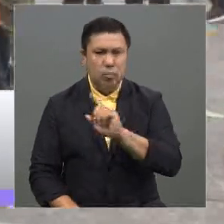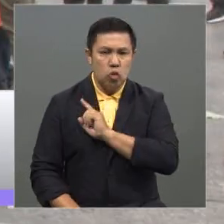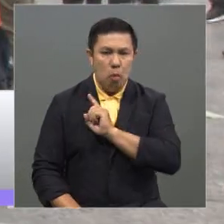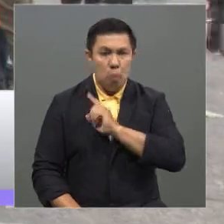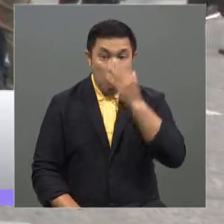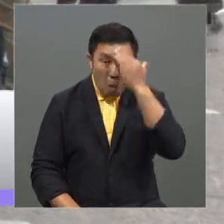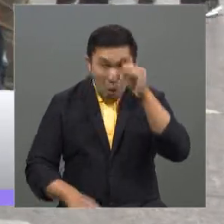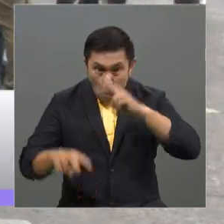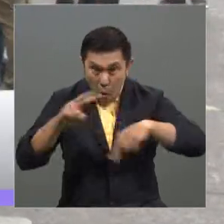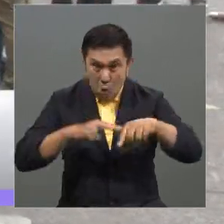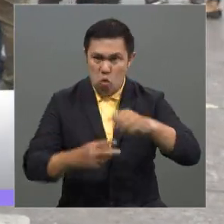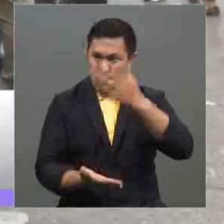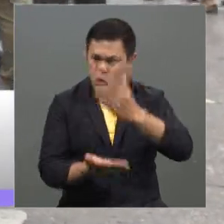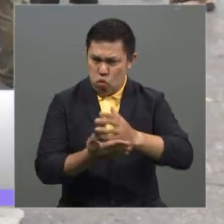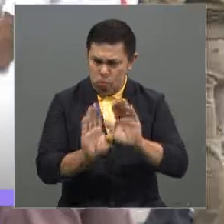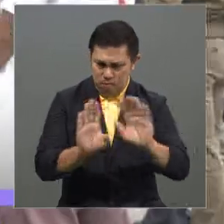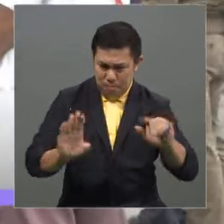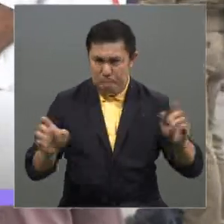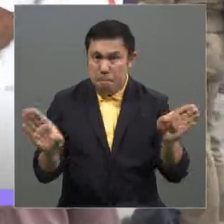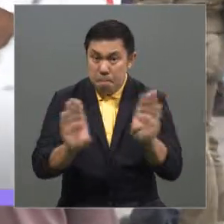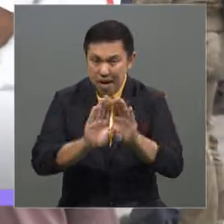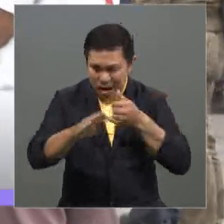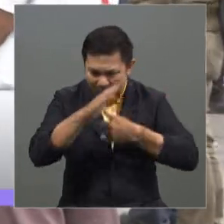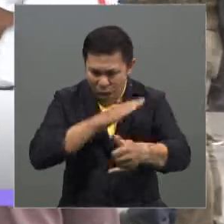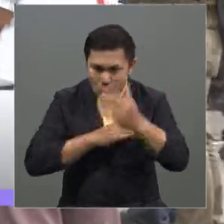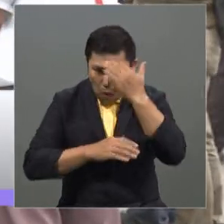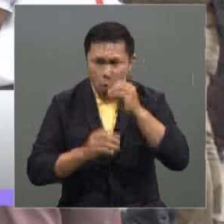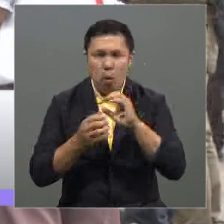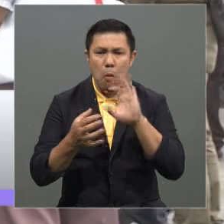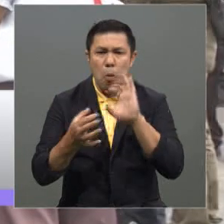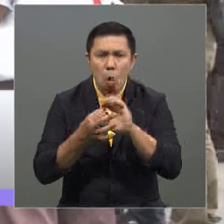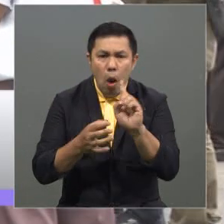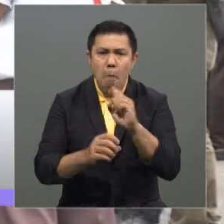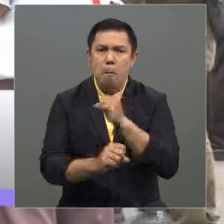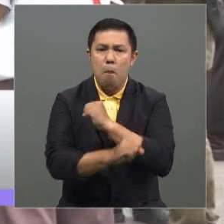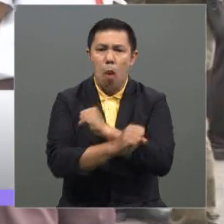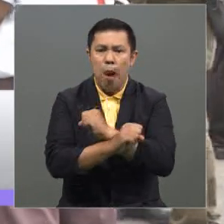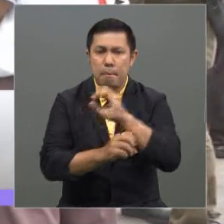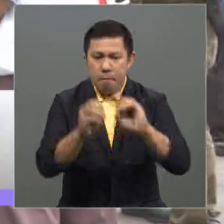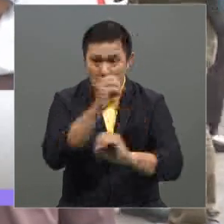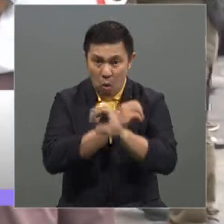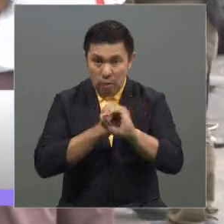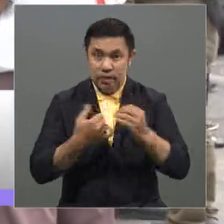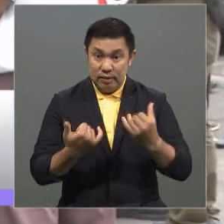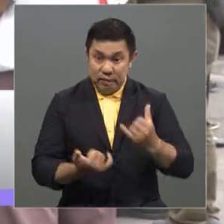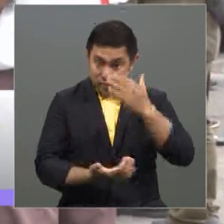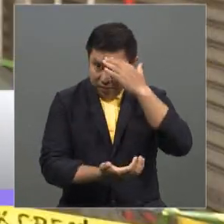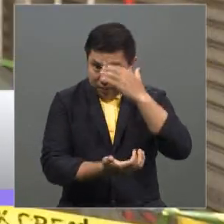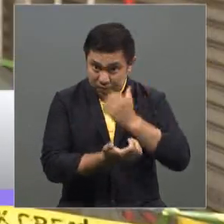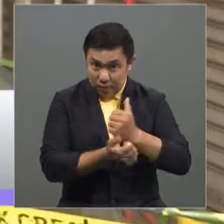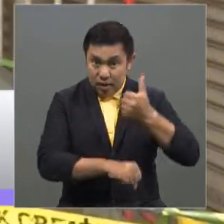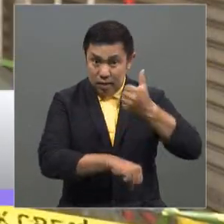งปิดกั้นพื้นที่เอาไว้เพื่อความปลอดภัยครับ พลตำรวจโทไตรรงผิวพันธ์ผู้บัญชาการสำนักงานพิสูจน์หลักฐ